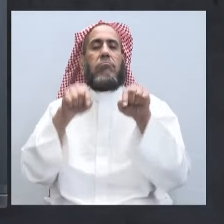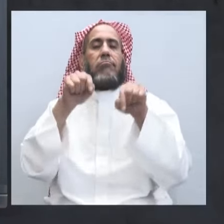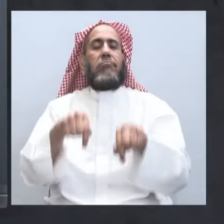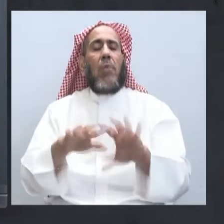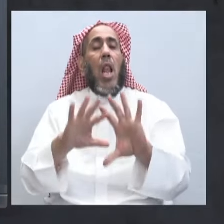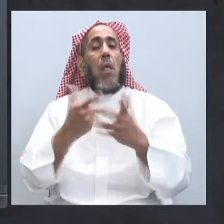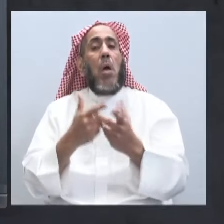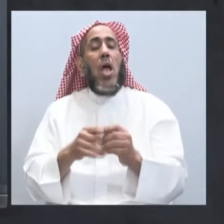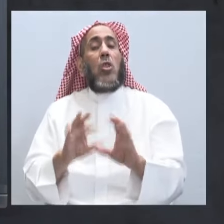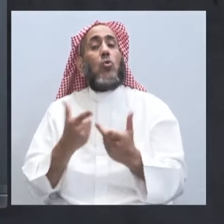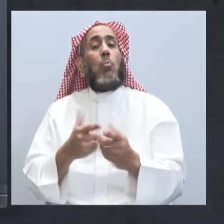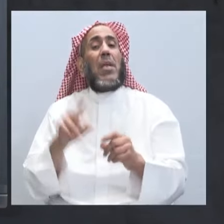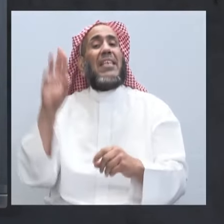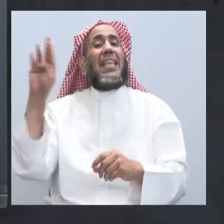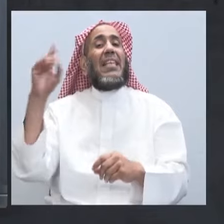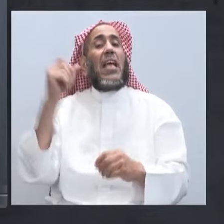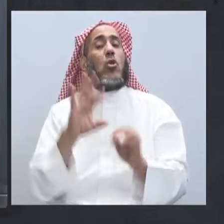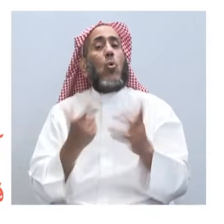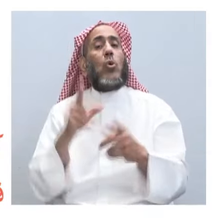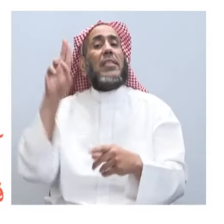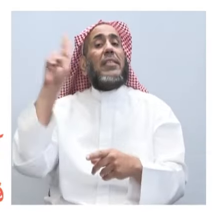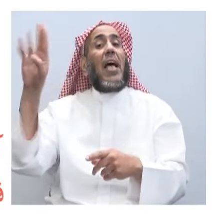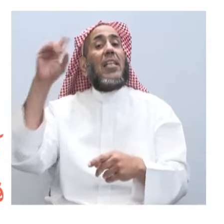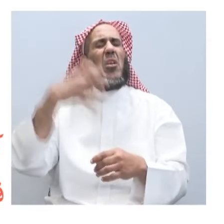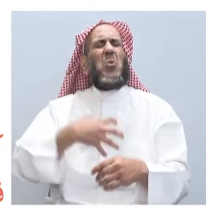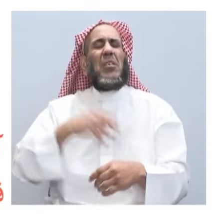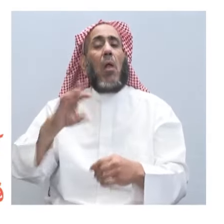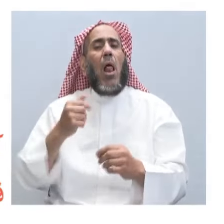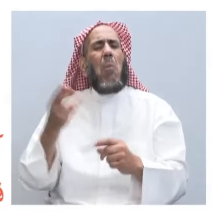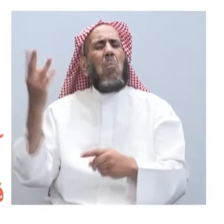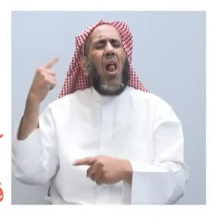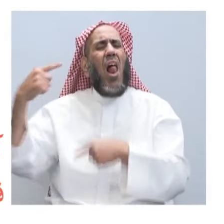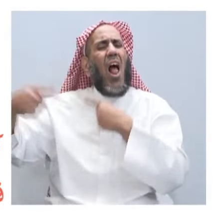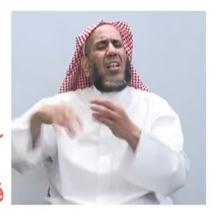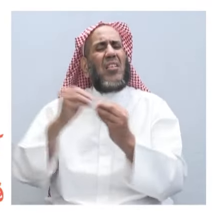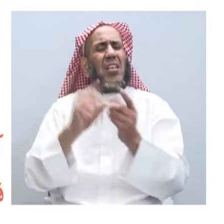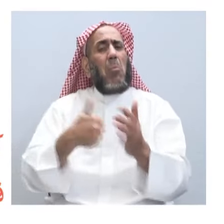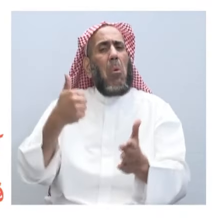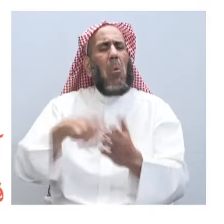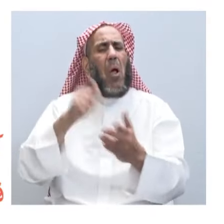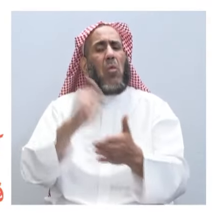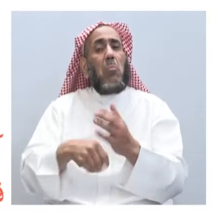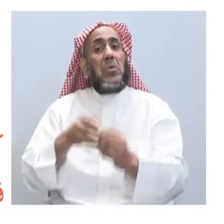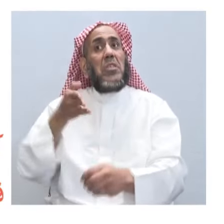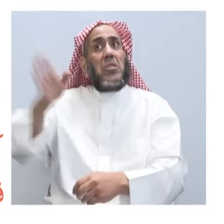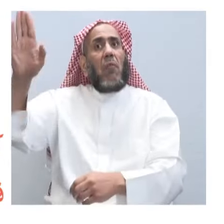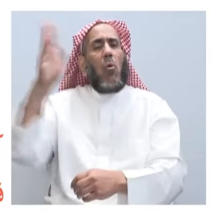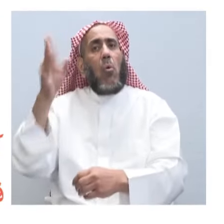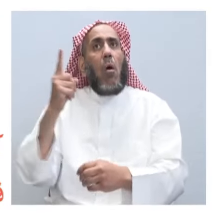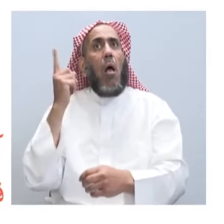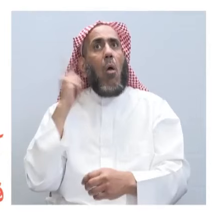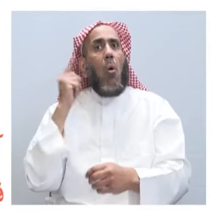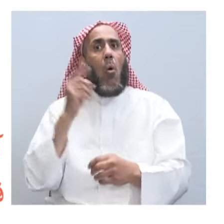لماذا سمي تطير اصلا كان من عاده الجاهليه ان اذا قرر احدهم السفر وسمع صياح